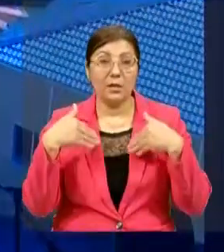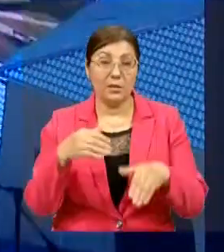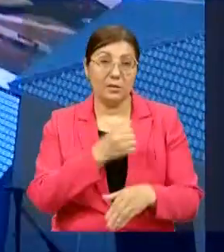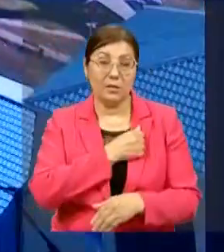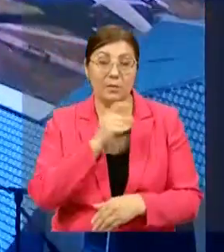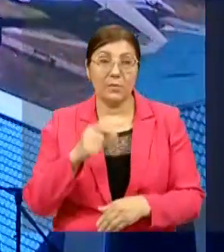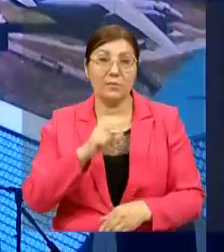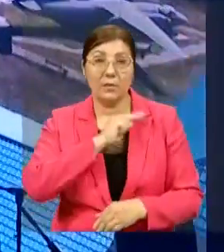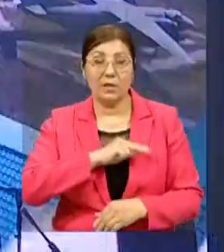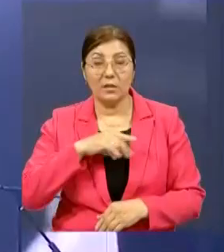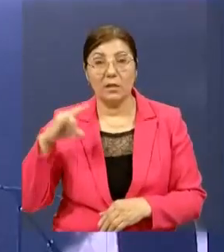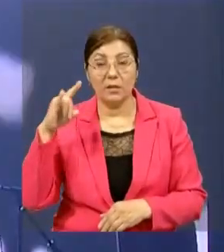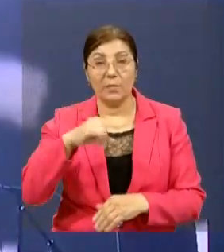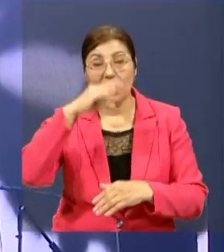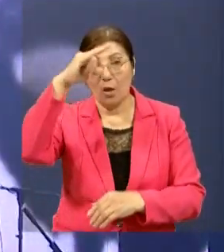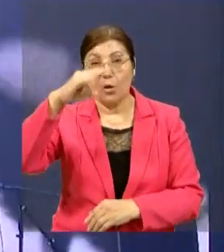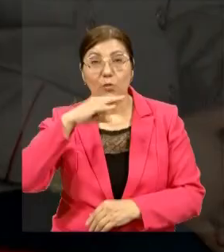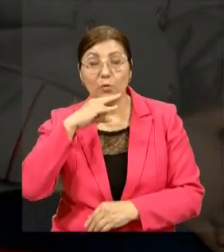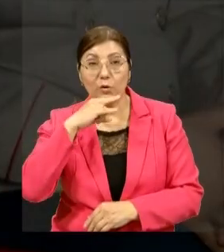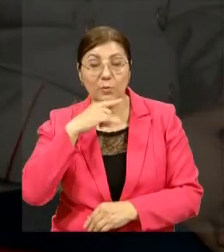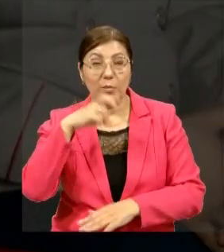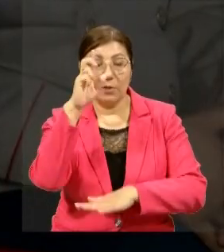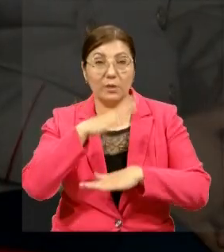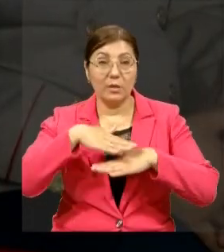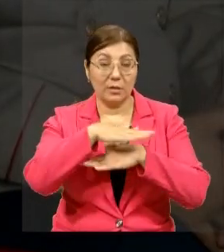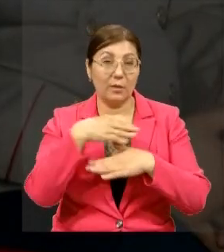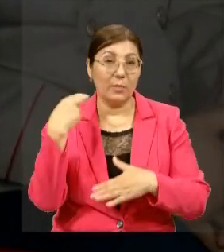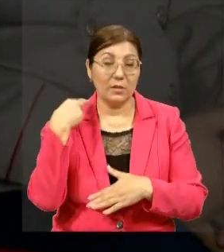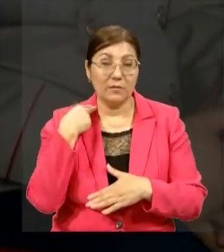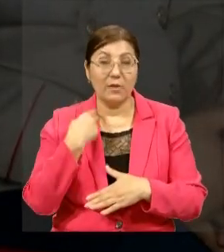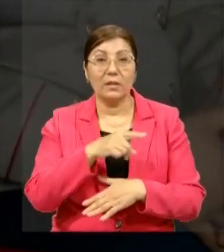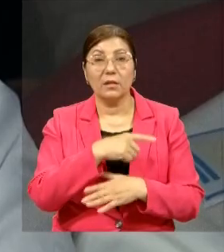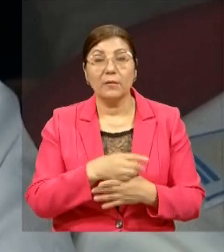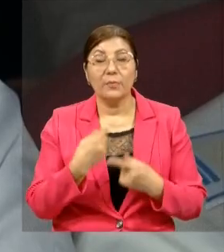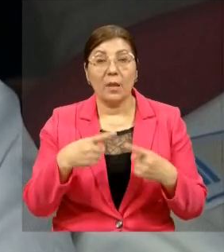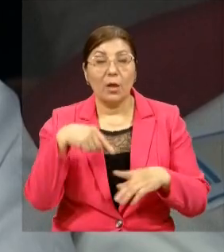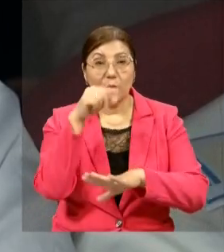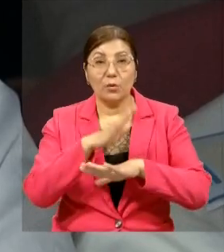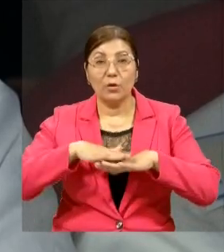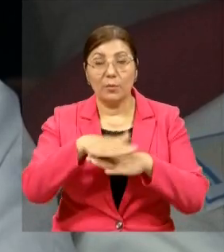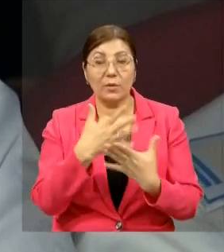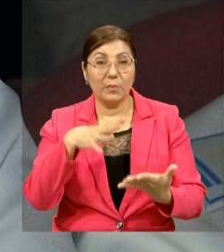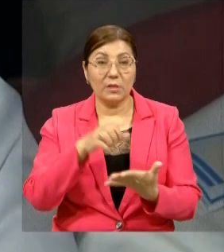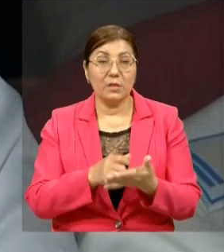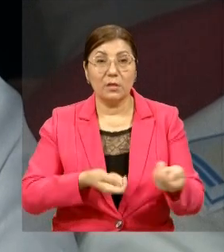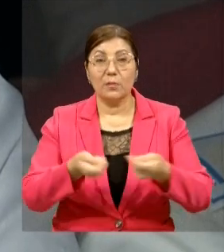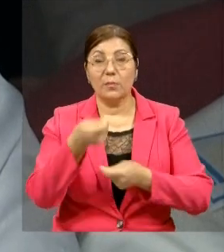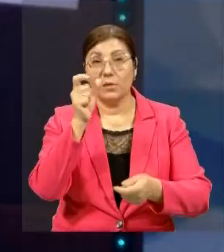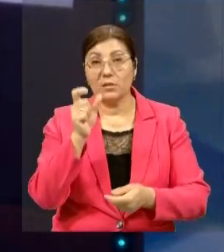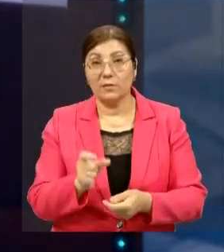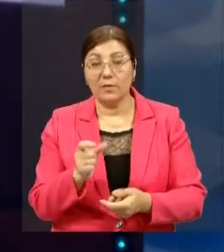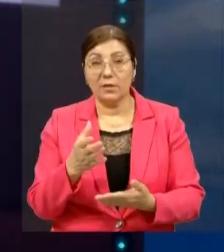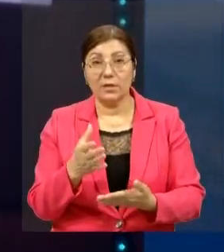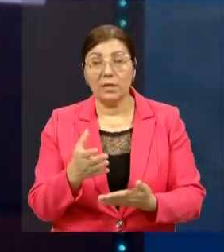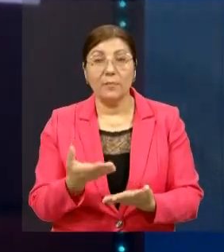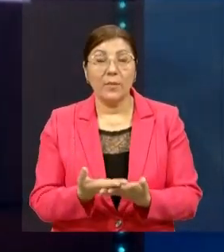из них трудятся в авиации не только Казахстана но и стран СНГ и дальнего зарубежья более 80% сотрудников занимающих руководящий дол